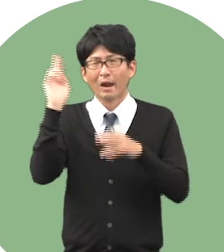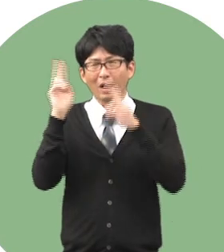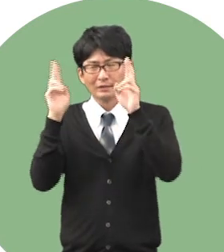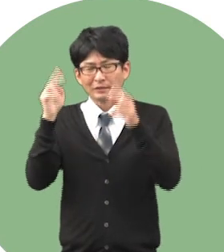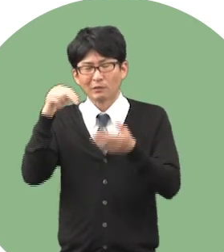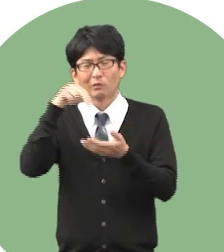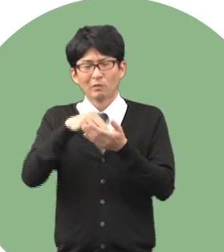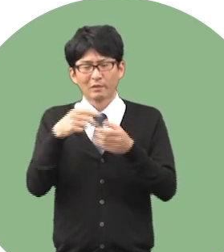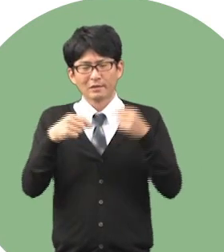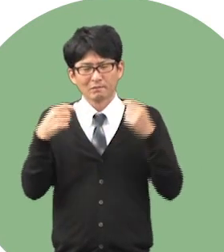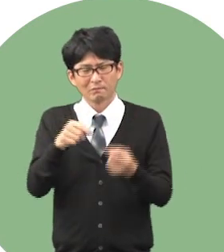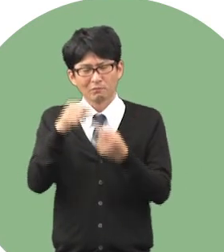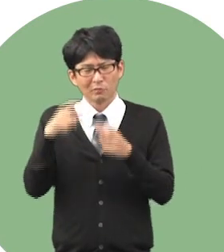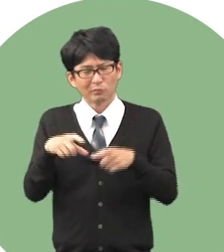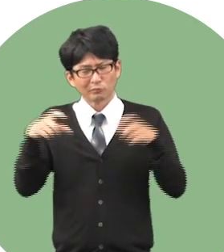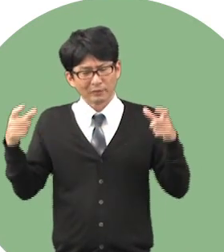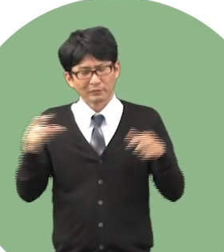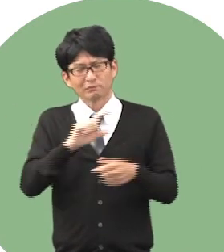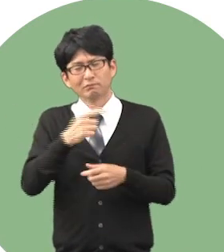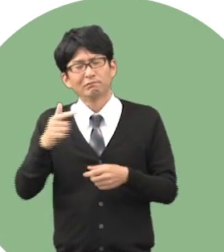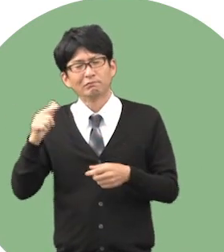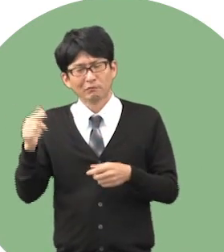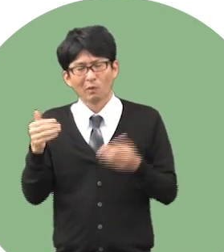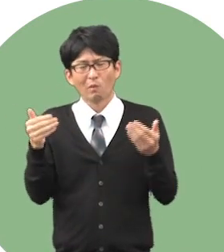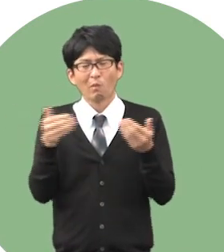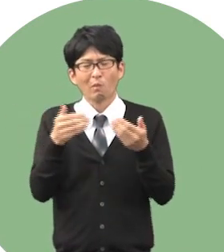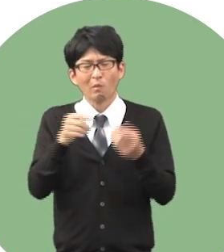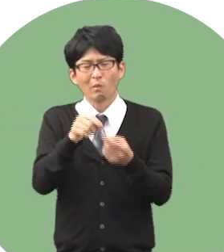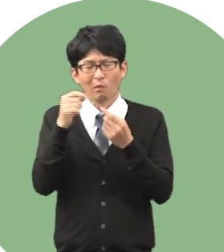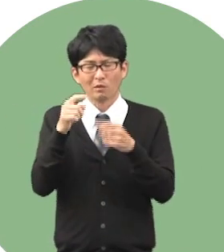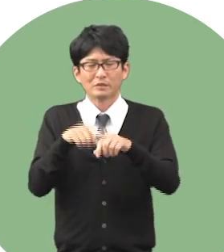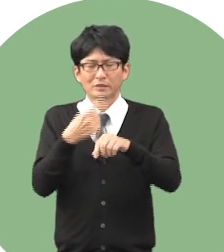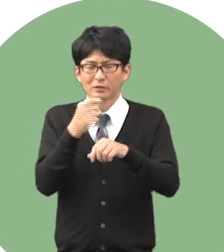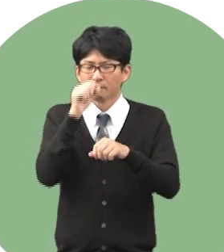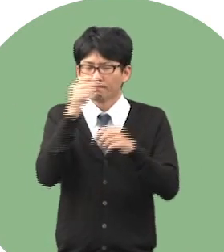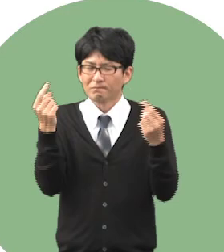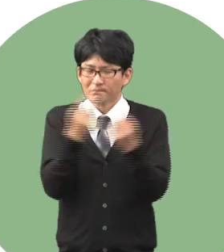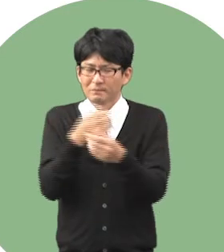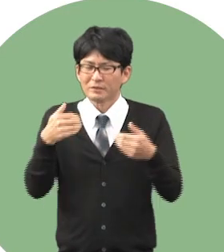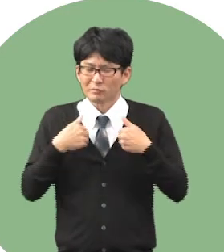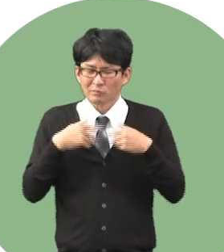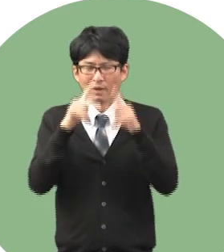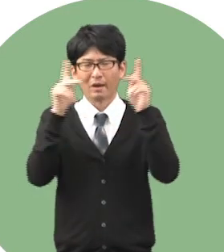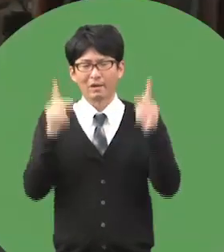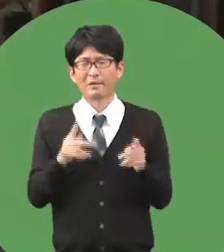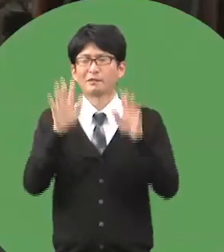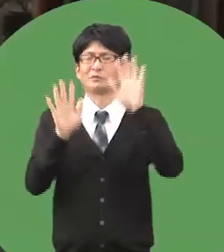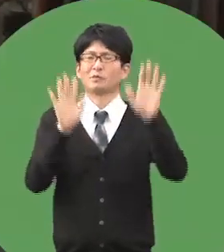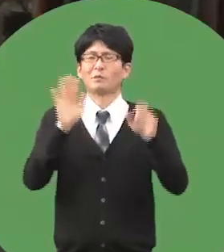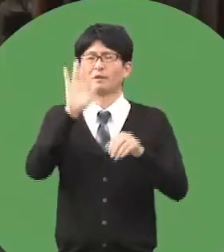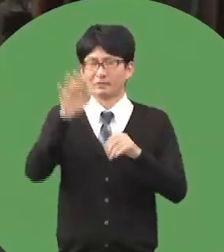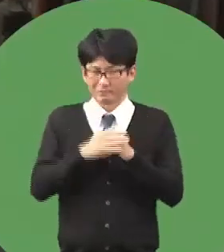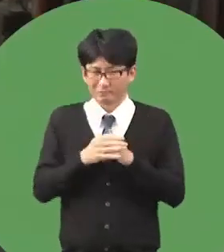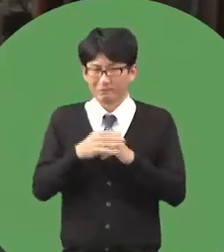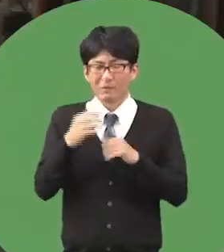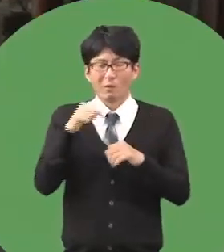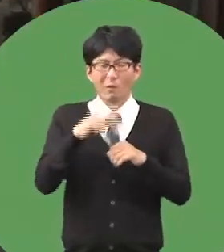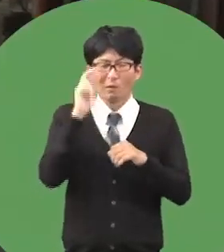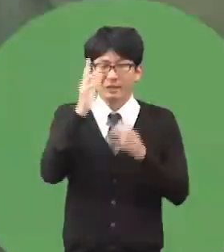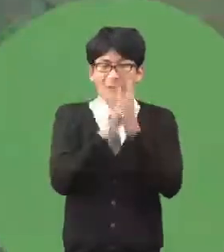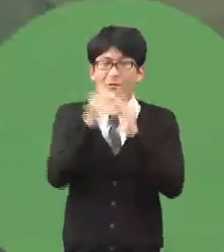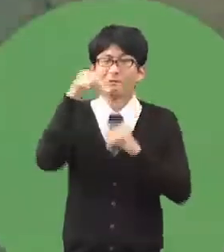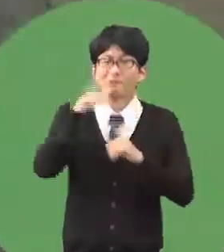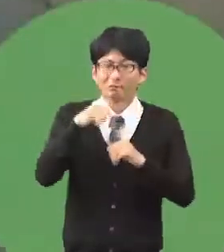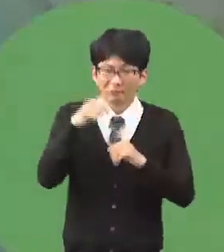ては正規雇用を増やすなど雇用の質を改善することが課題になっているんです。また沖縄県内